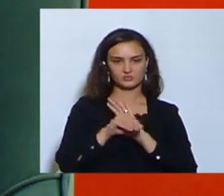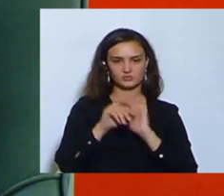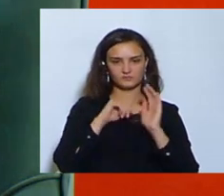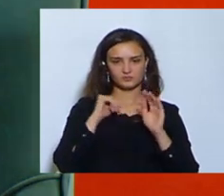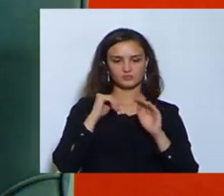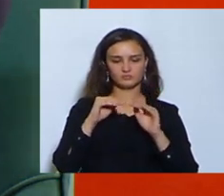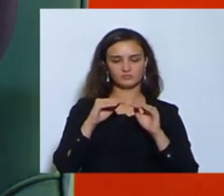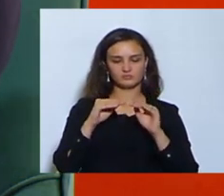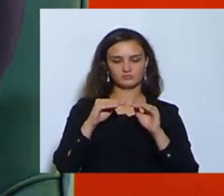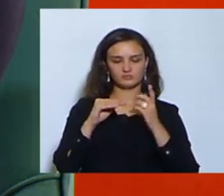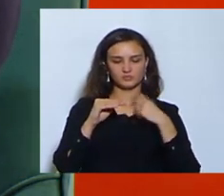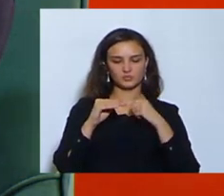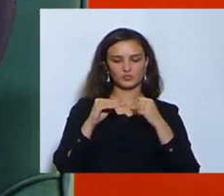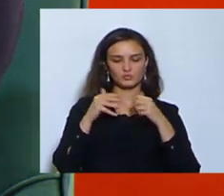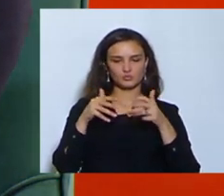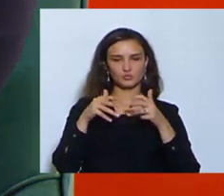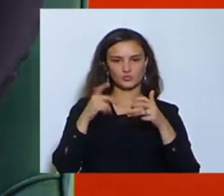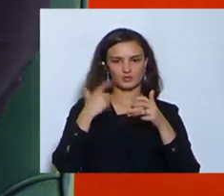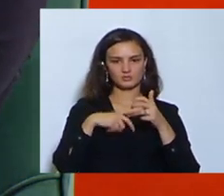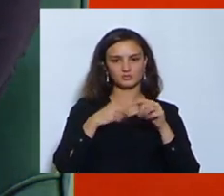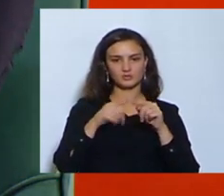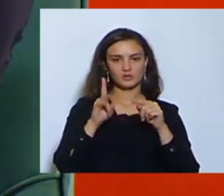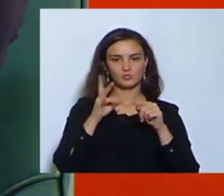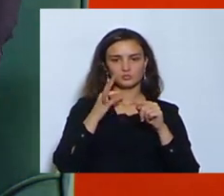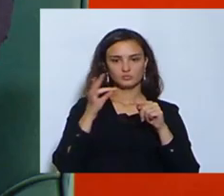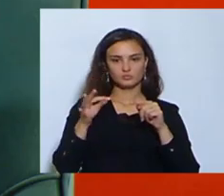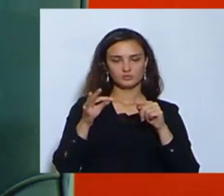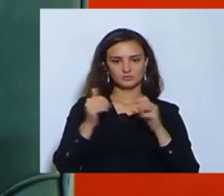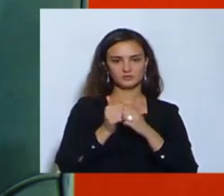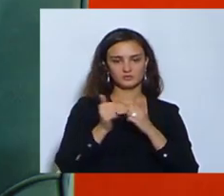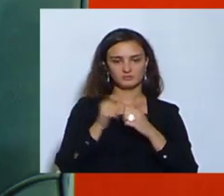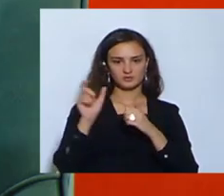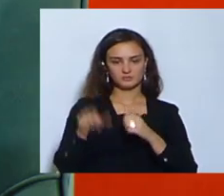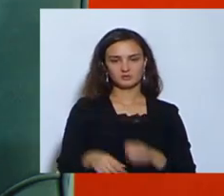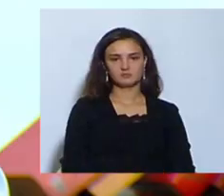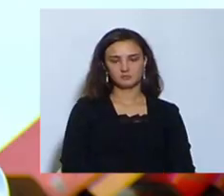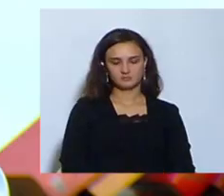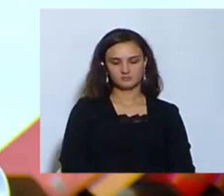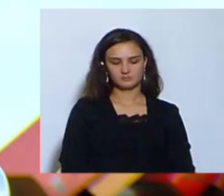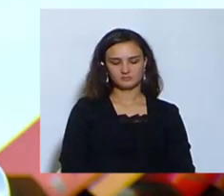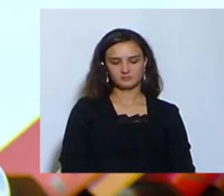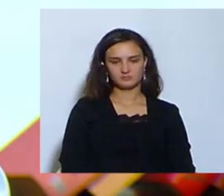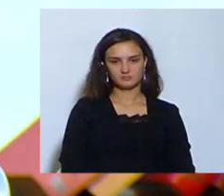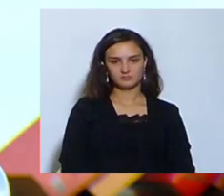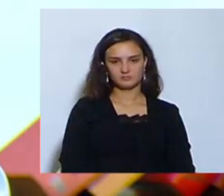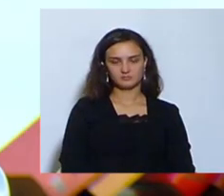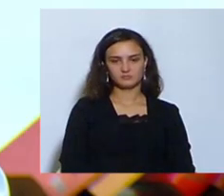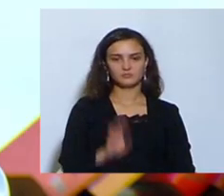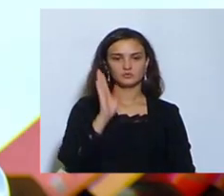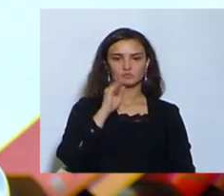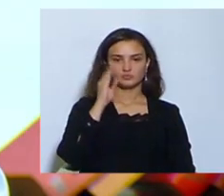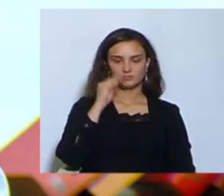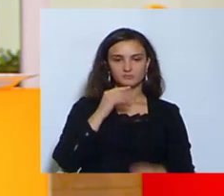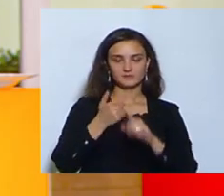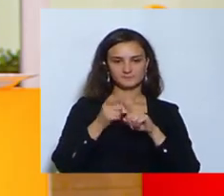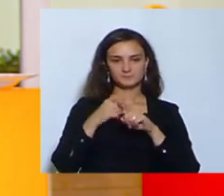თვითონ აღიქვავს თავს, როგორც მსუქანს და უშნოს და აი რა უნდა უთხას გვერდით ყოფმა ადამიანმა, მშობელმა ან მეგობარმა? დიახ, აი ეს